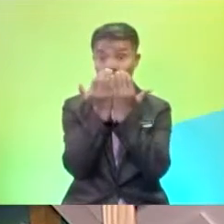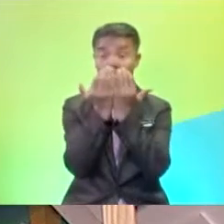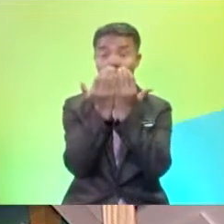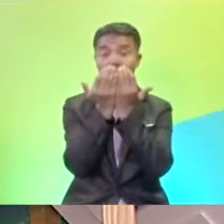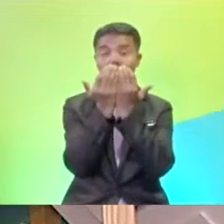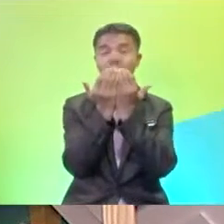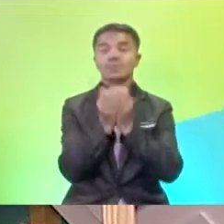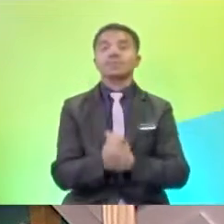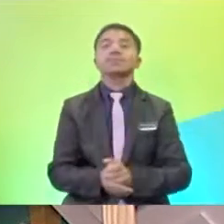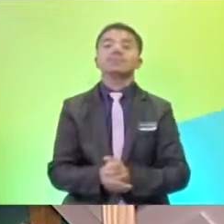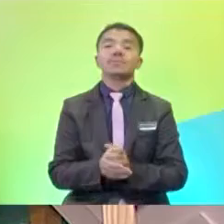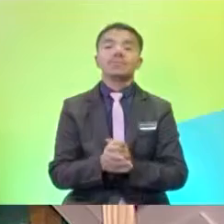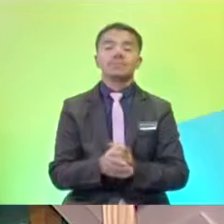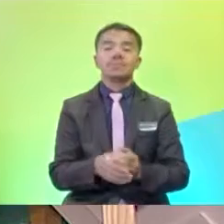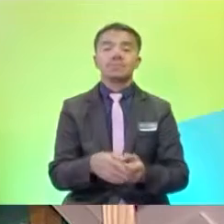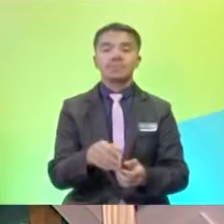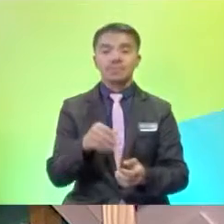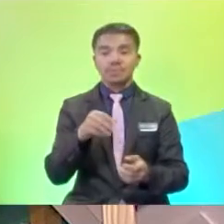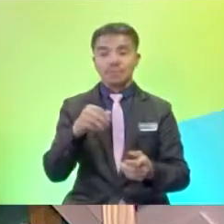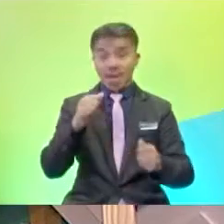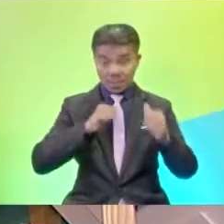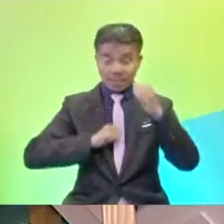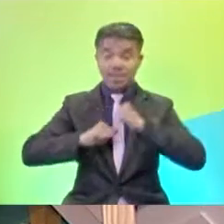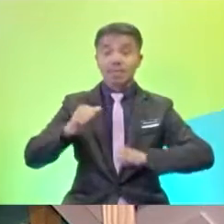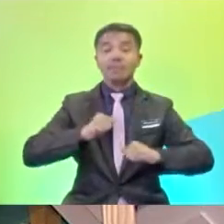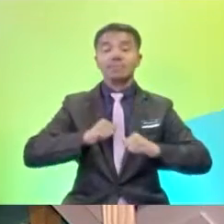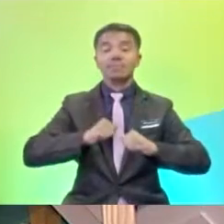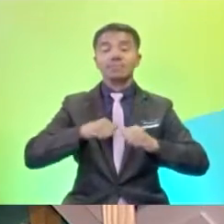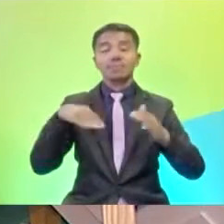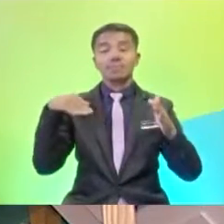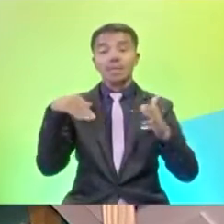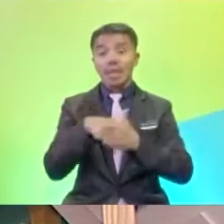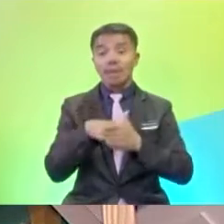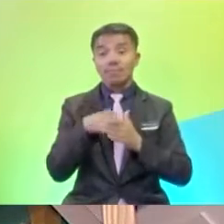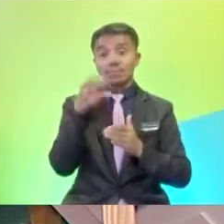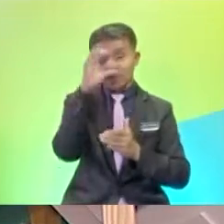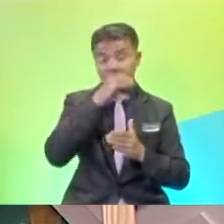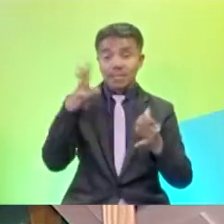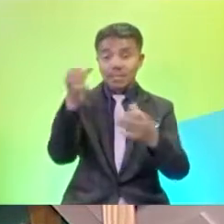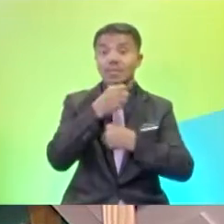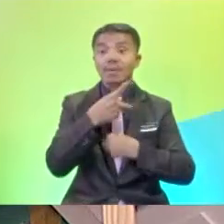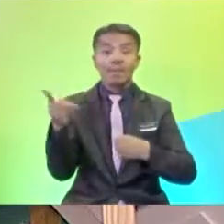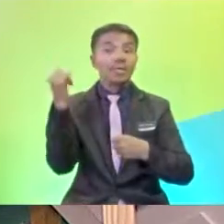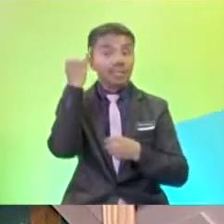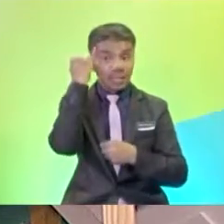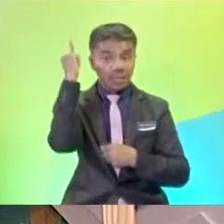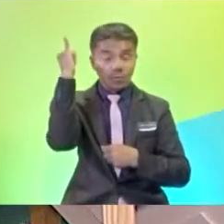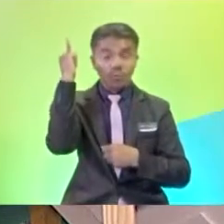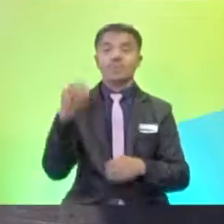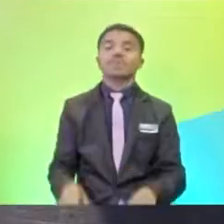menambah lagi keberkatan kefahaman terhadap ilmu yang kita belajar